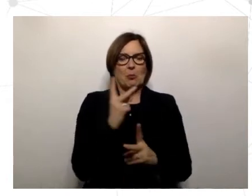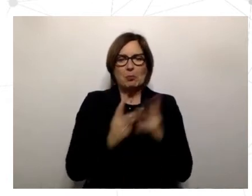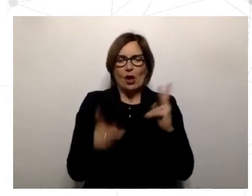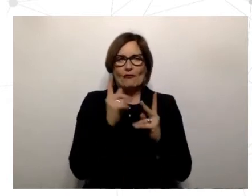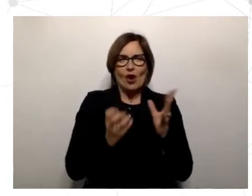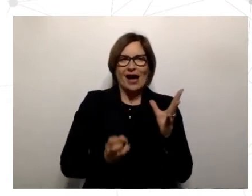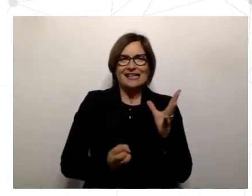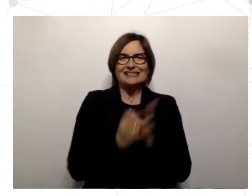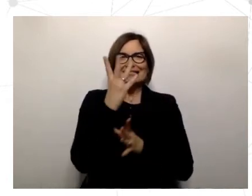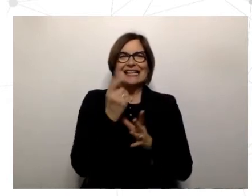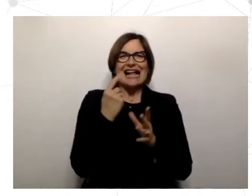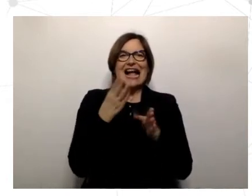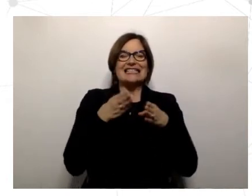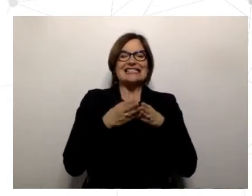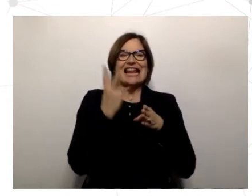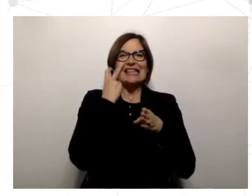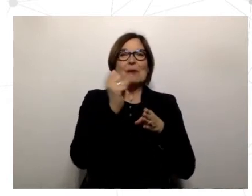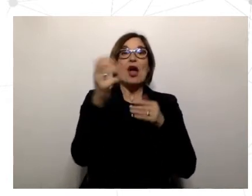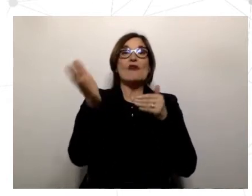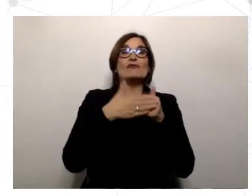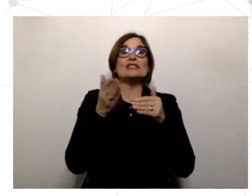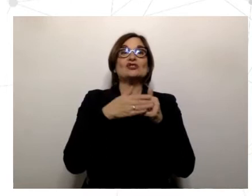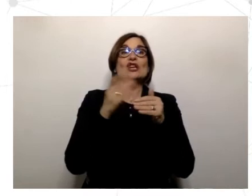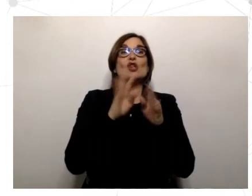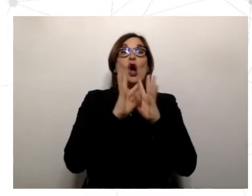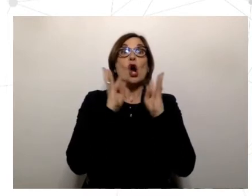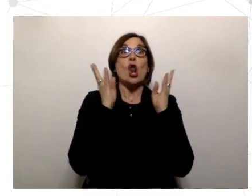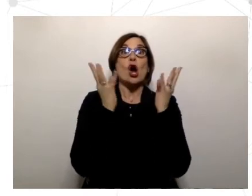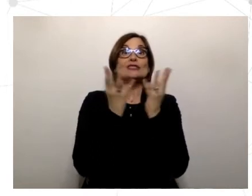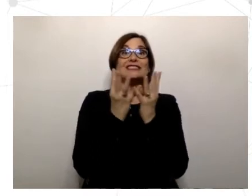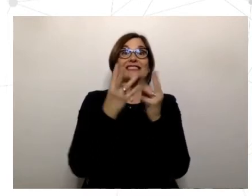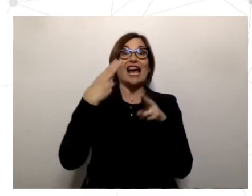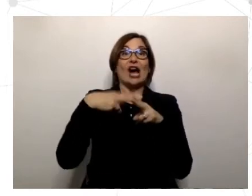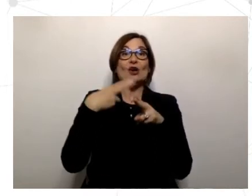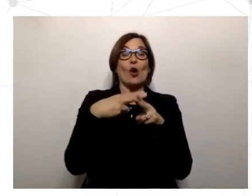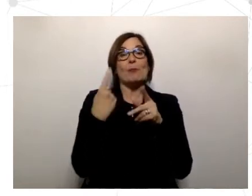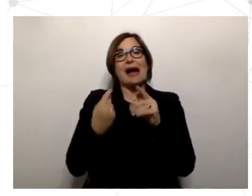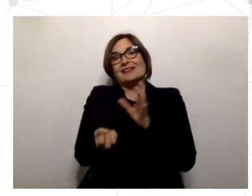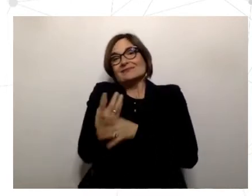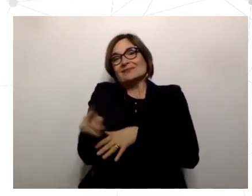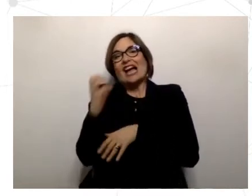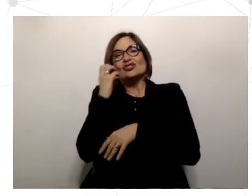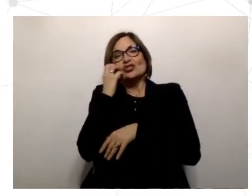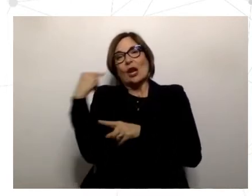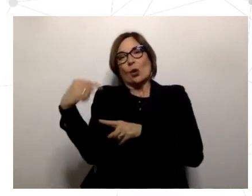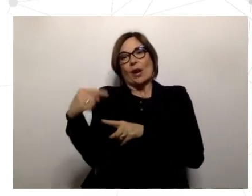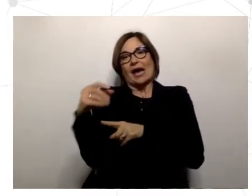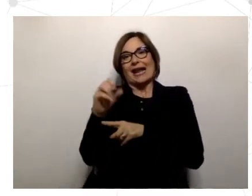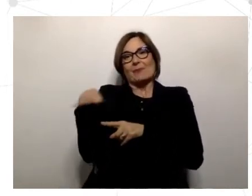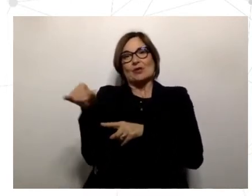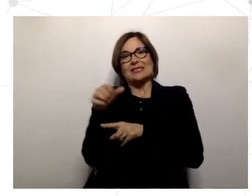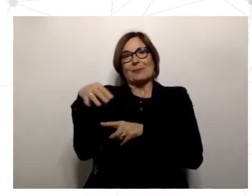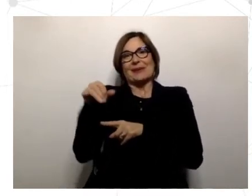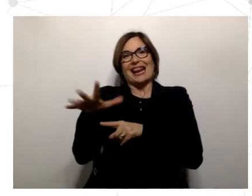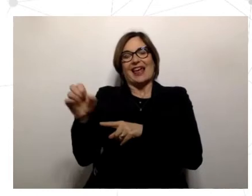attivare la street preview vicino al Colosseo a Roma. Questo è il cellulare di Amos Miller. Calzedona, 90